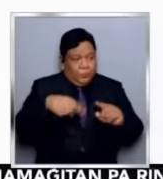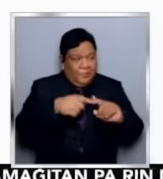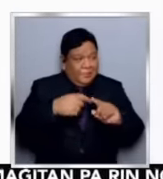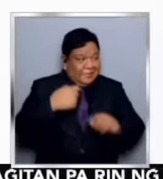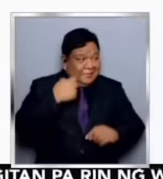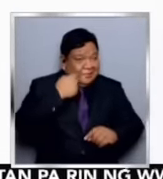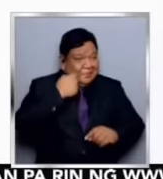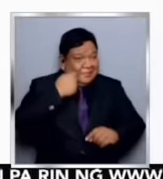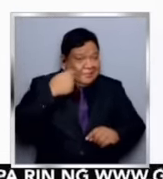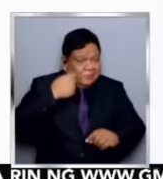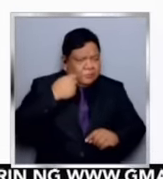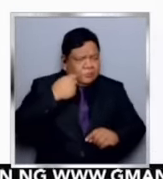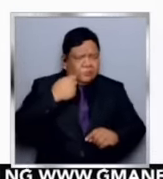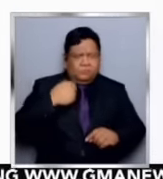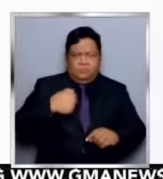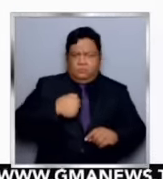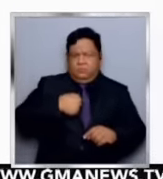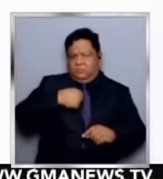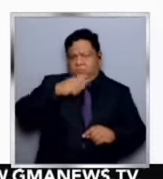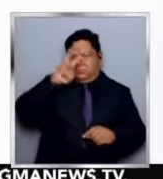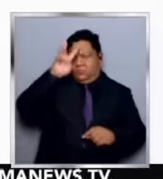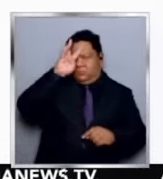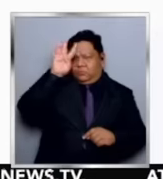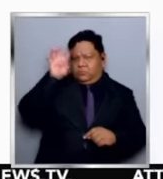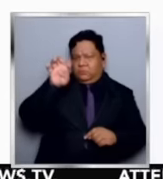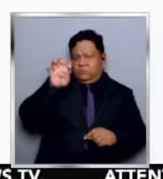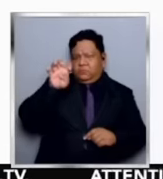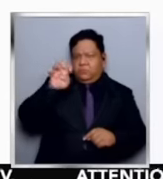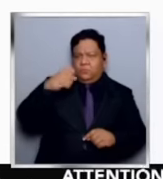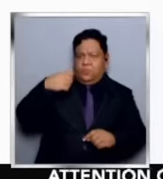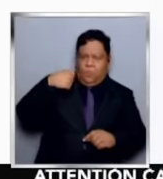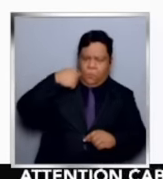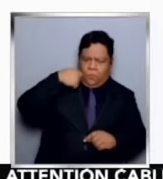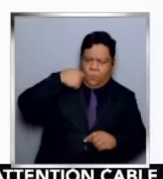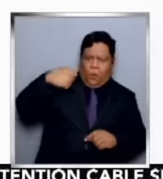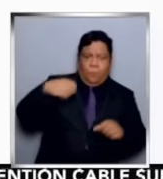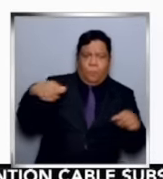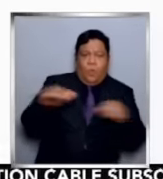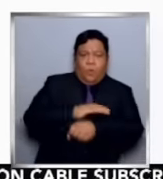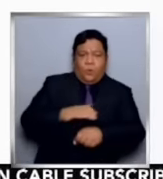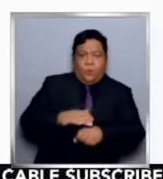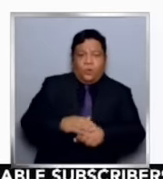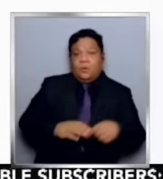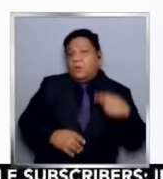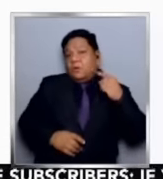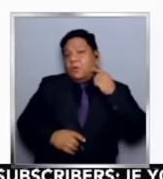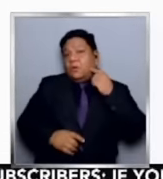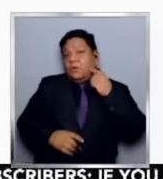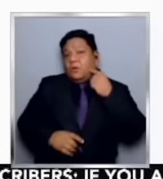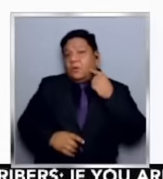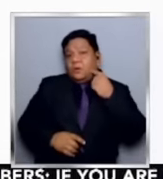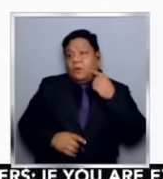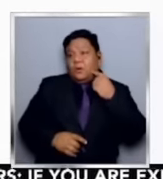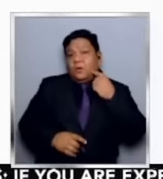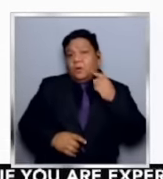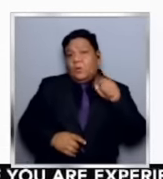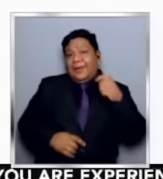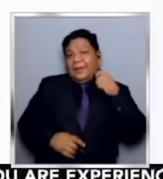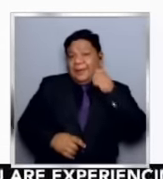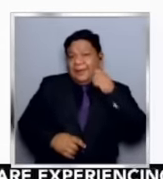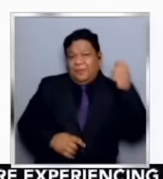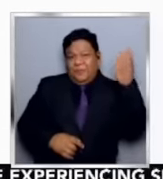nagtaka ako kasi parang buo niya pinatanggal. Eh yung kabilang ngipin ko, nung tinanggal nung dati kong